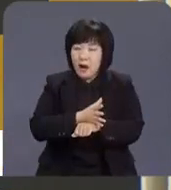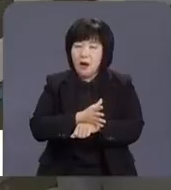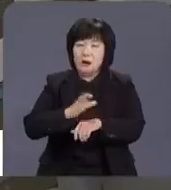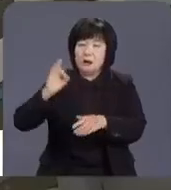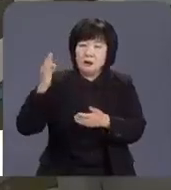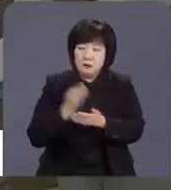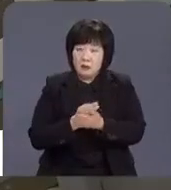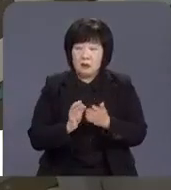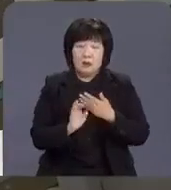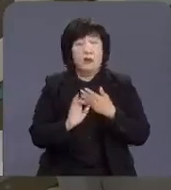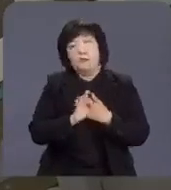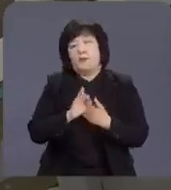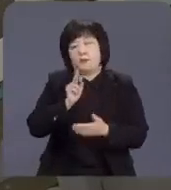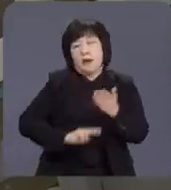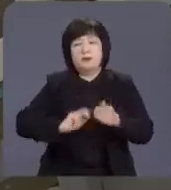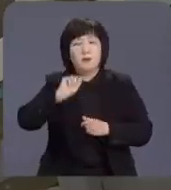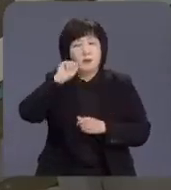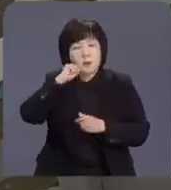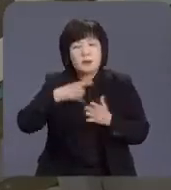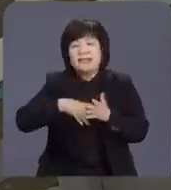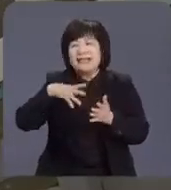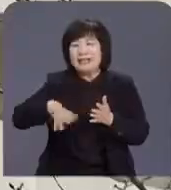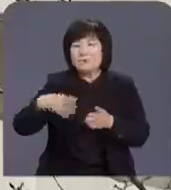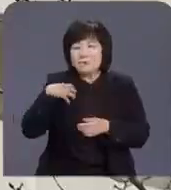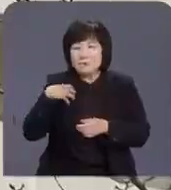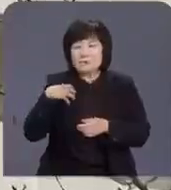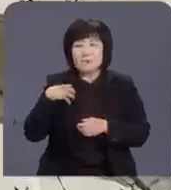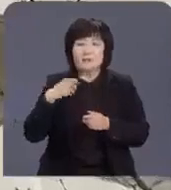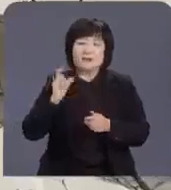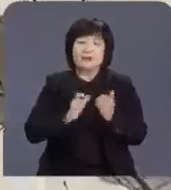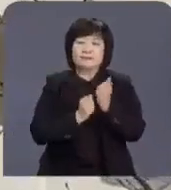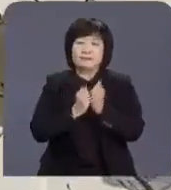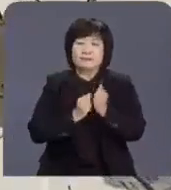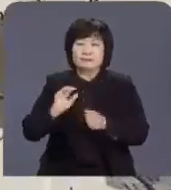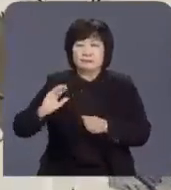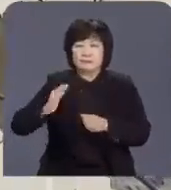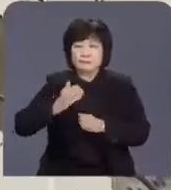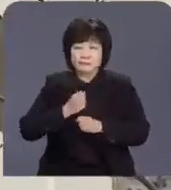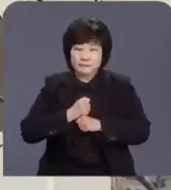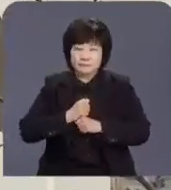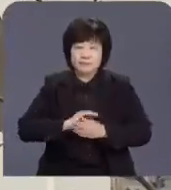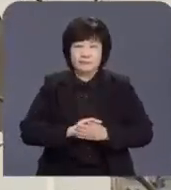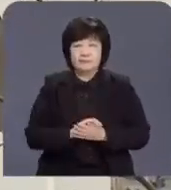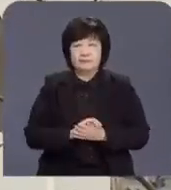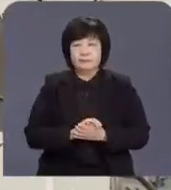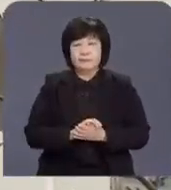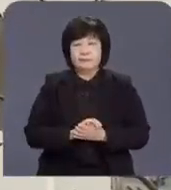팔기도 어렵고 세금까지 내야 한다고 강조합니다. KBS 뉴스 공조입니다.